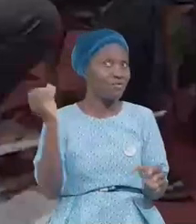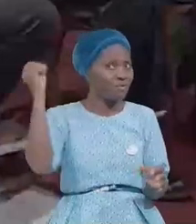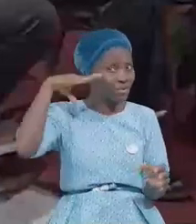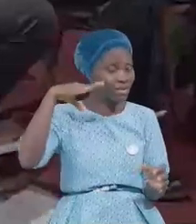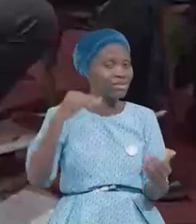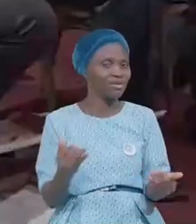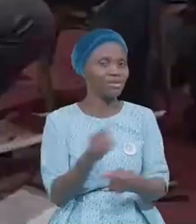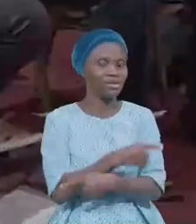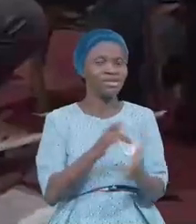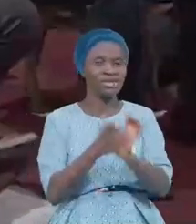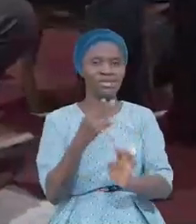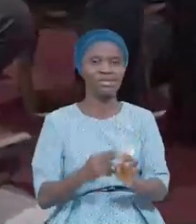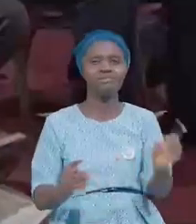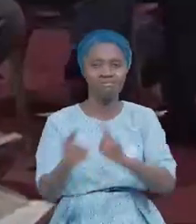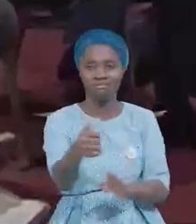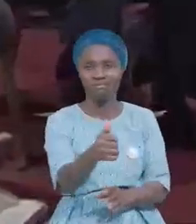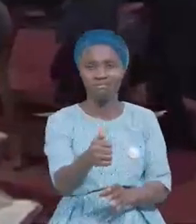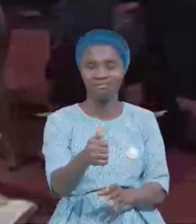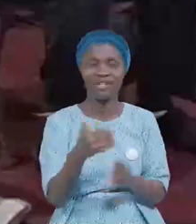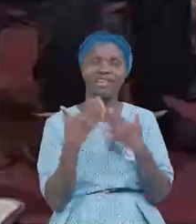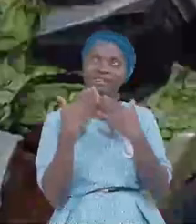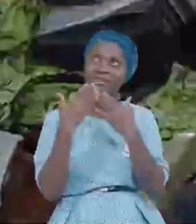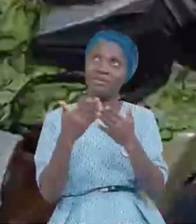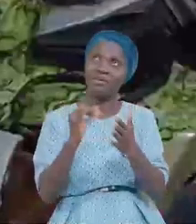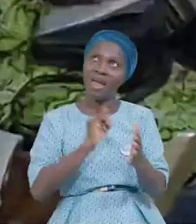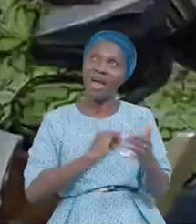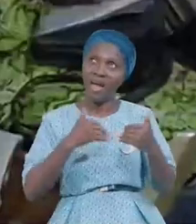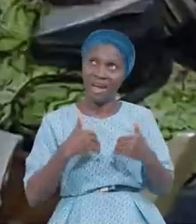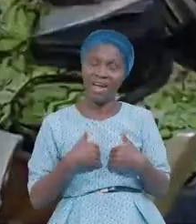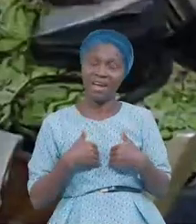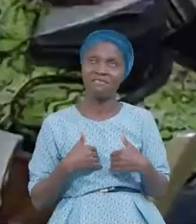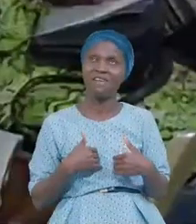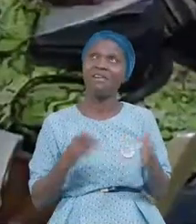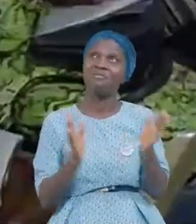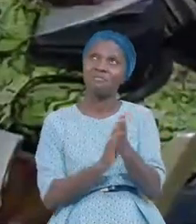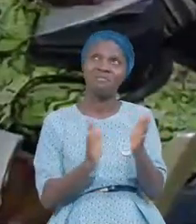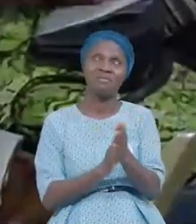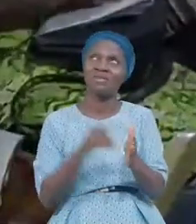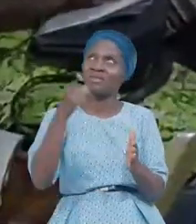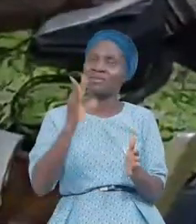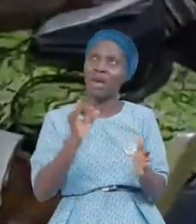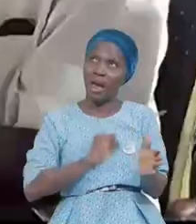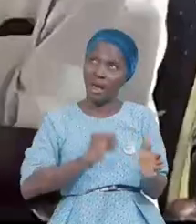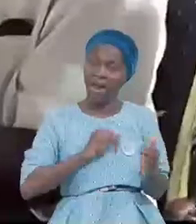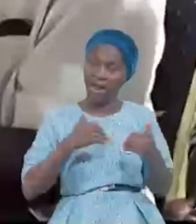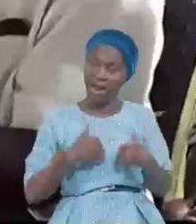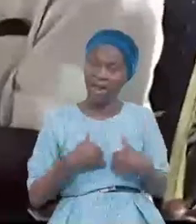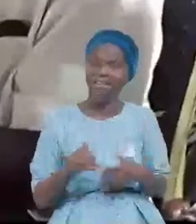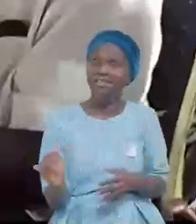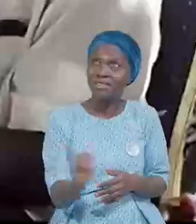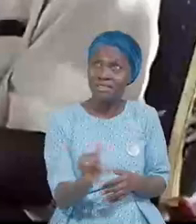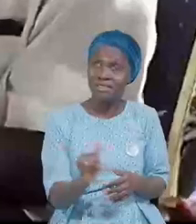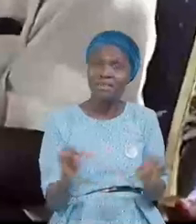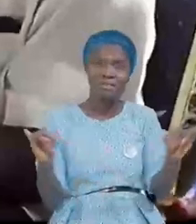J'espérais que tu répètes ça pour toi-même. Gloire à Dieu. j'aurai la même mesure